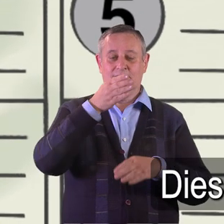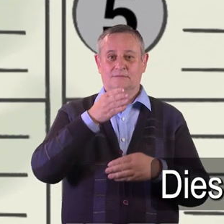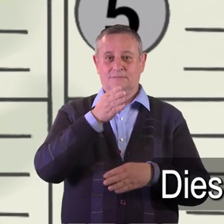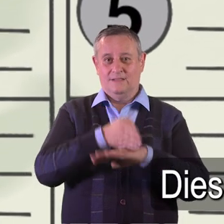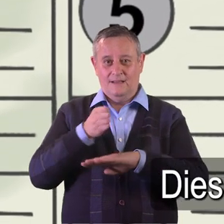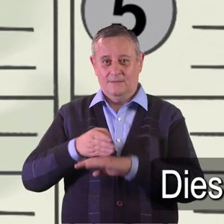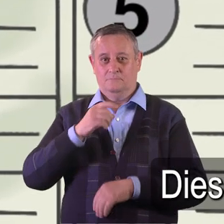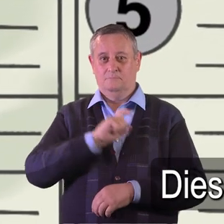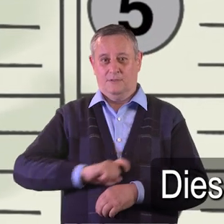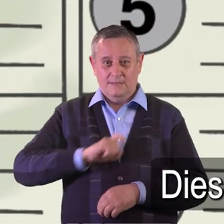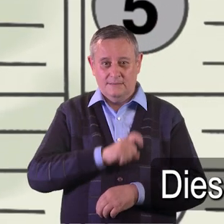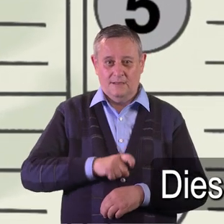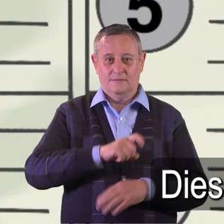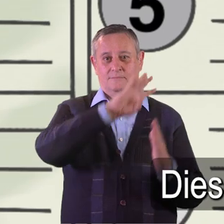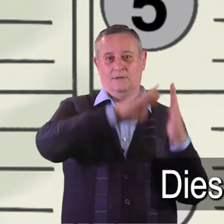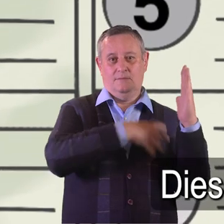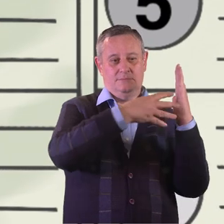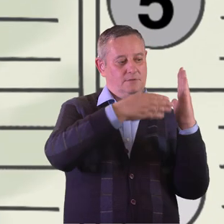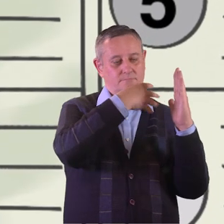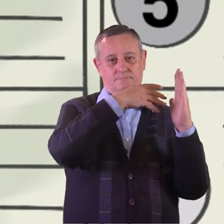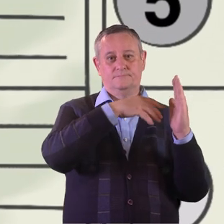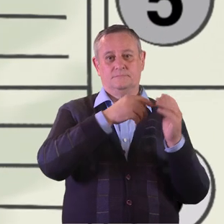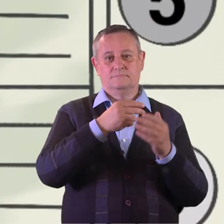diese Bilder heißen auch listenzeichen